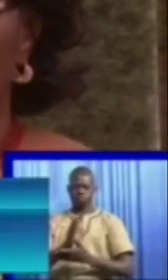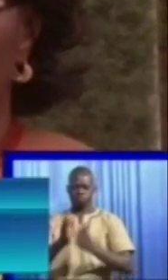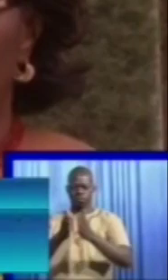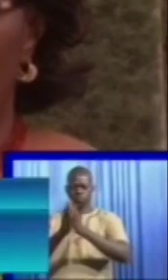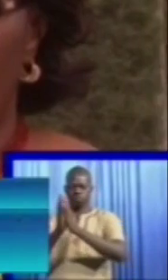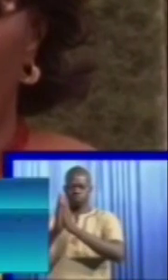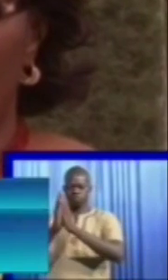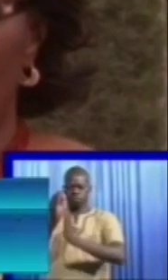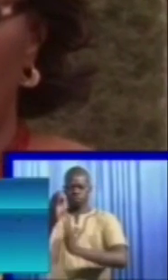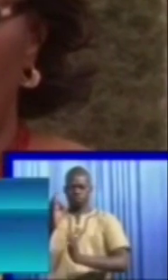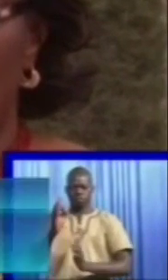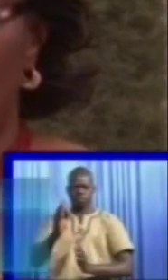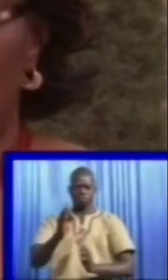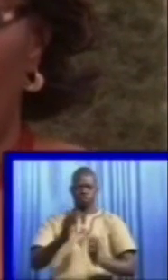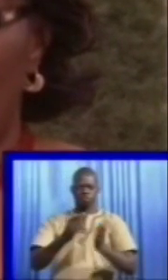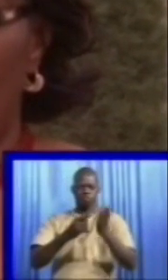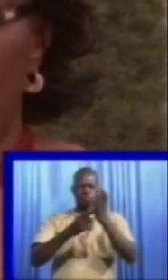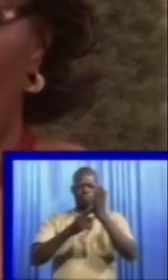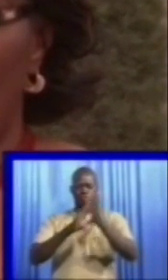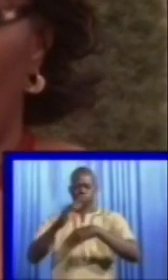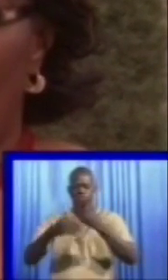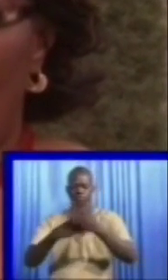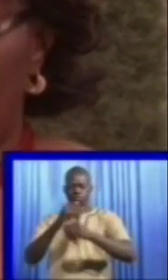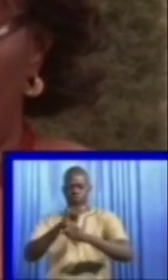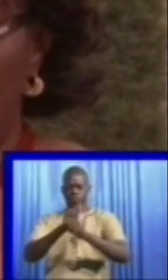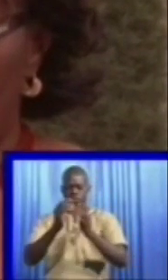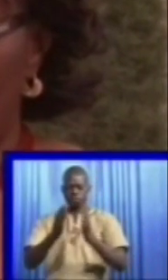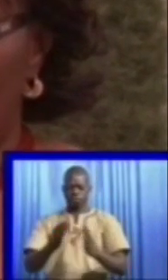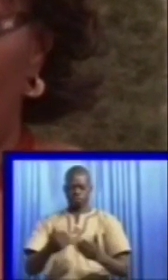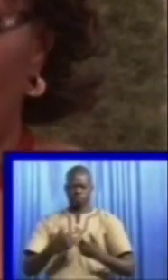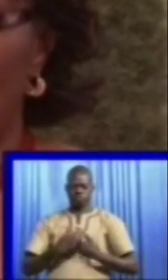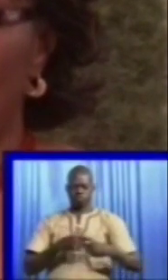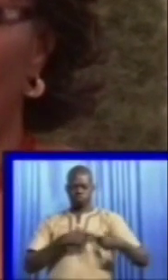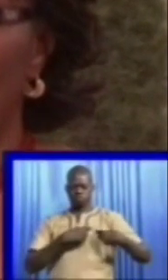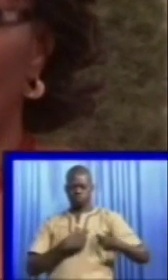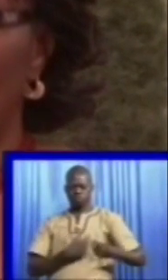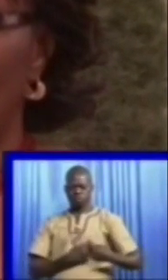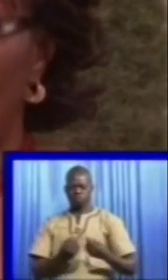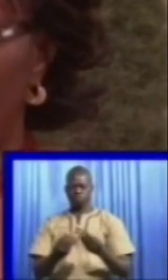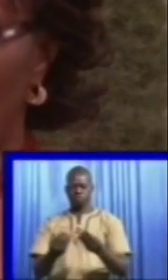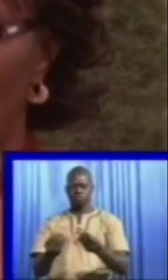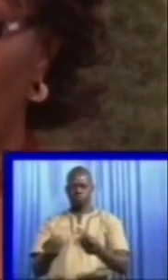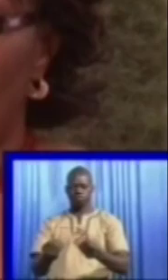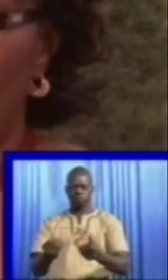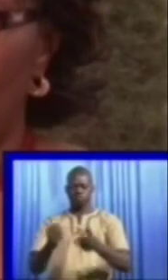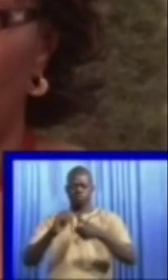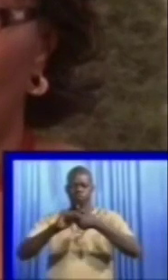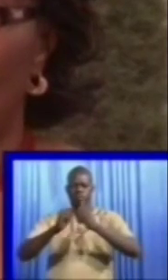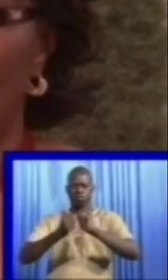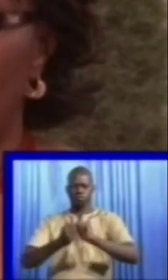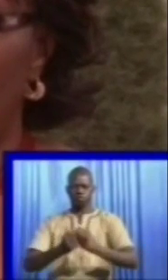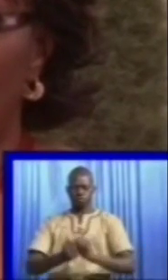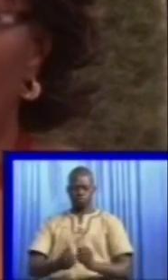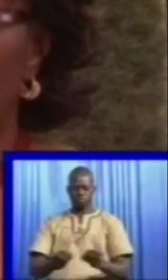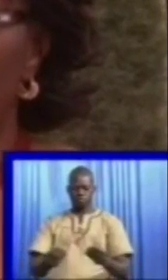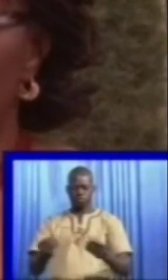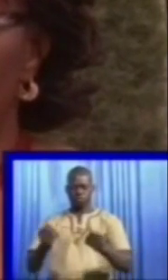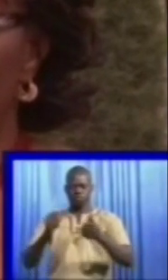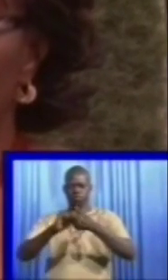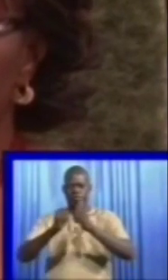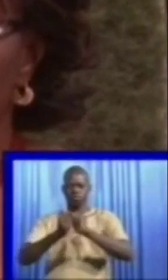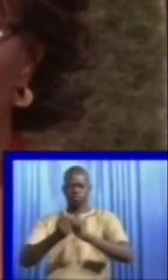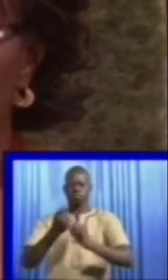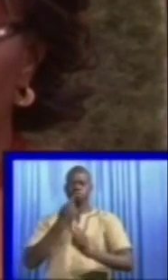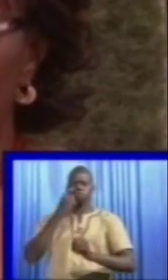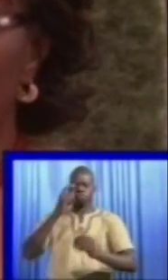Faso prouve que tous ces acteurs-là ont à cœur la résolution de litiges, la résolution de conflits, que ce